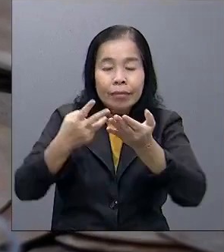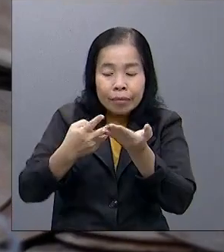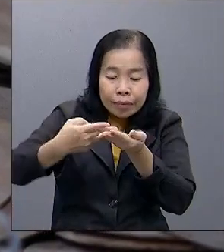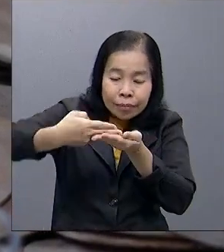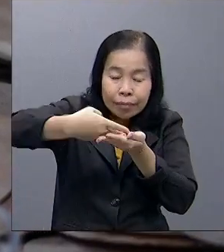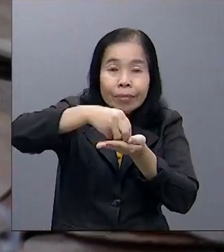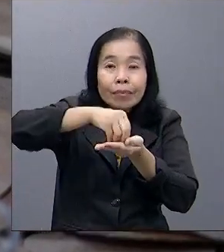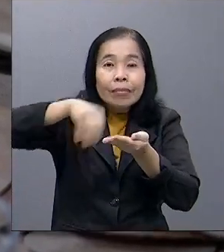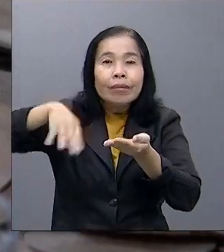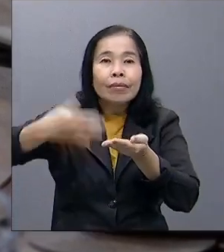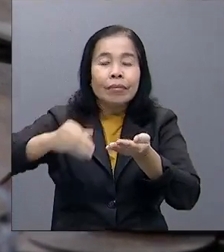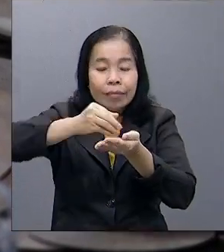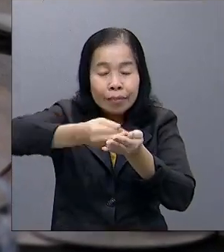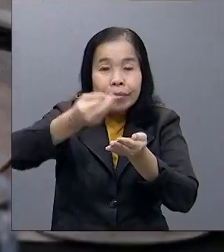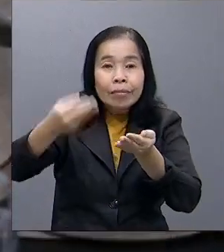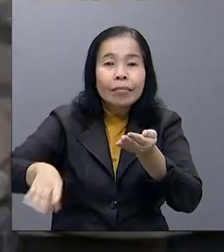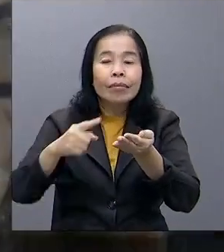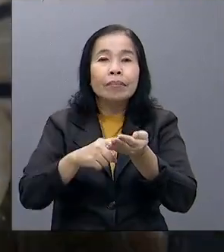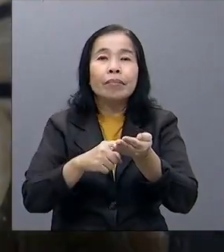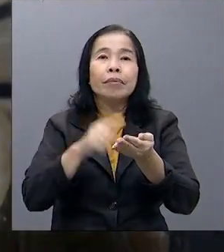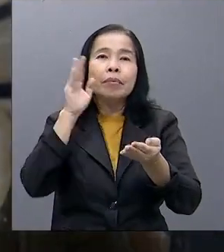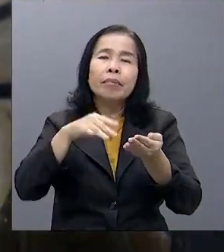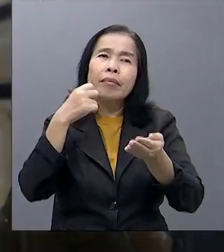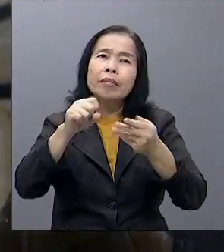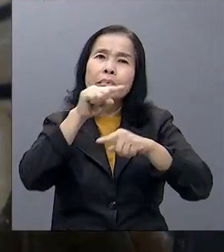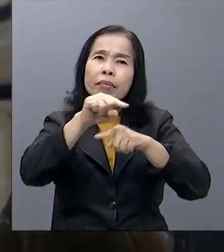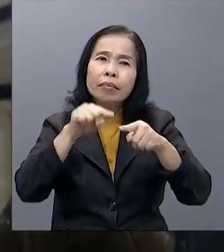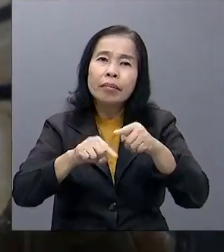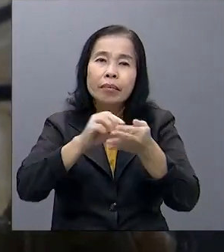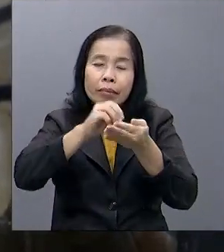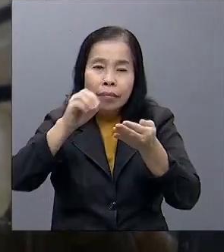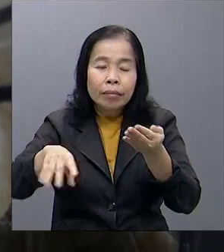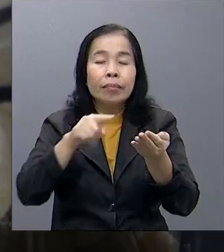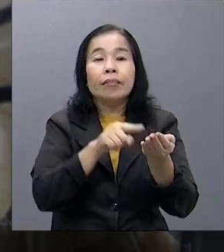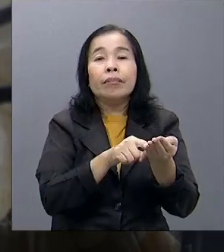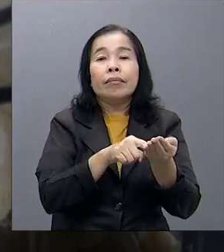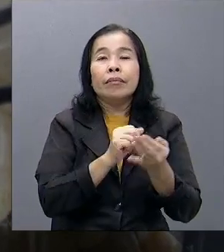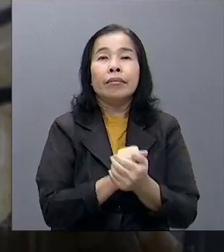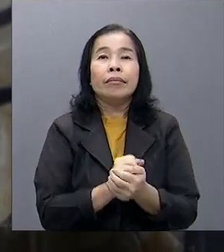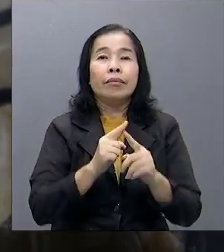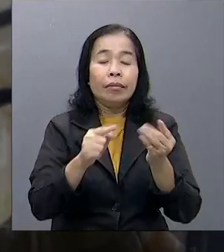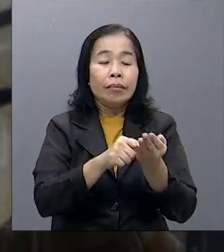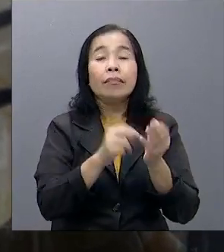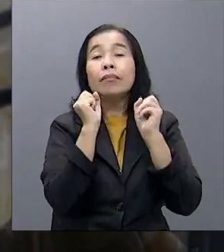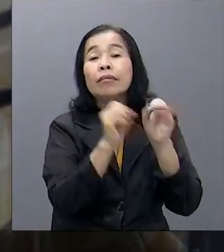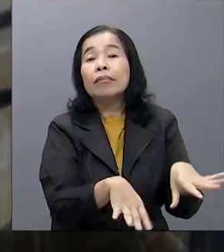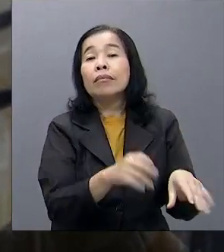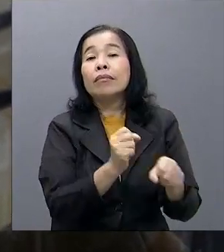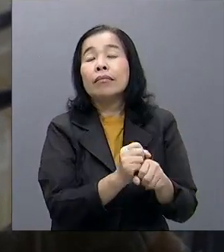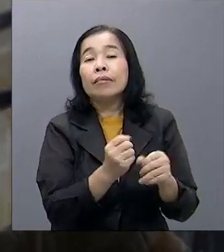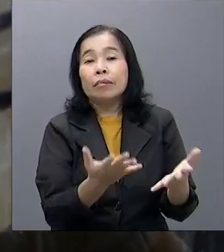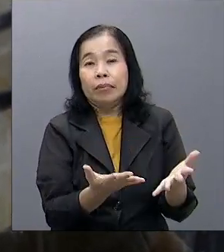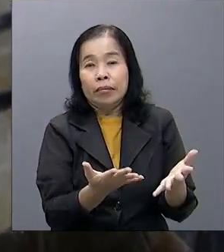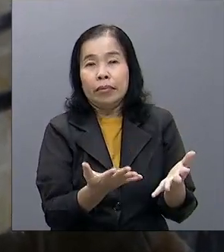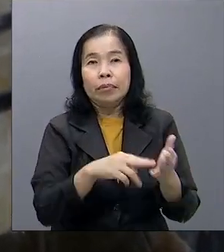อยเนาะแล้วก็ตัดใช้ประมาณสัก 10% ของเนื้อที่ของตัวเปลือกหอยเองอ่ะส่วนที่เหลือเนี่ยครับมันก็กลายเป็นขยะ